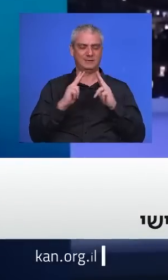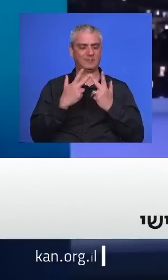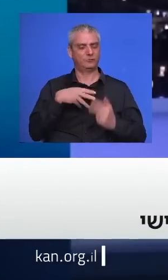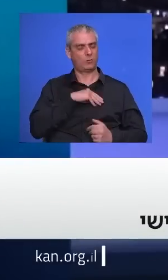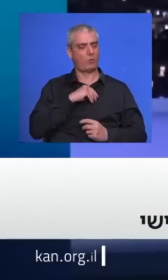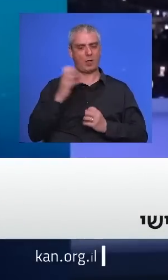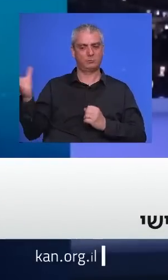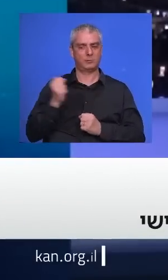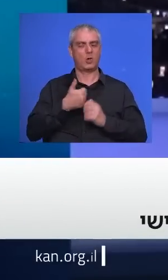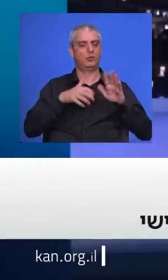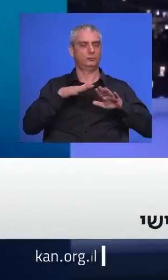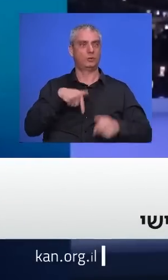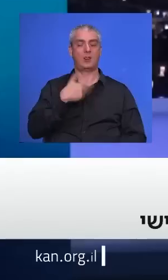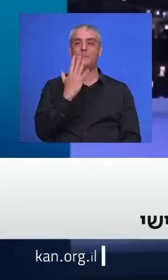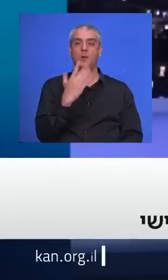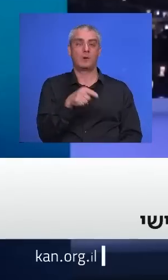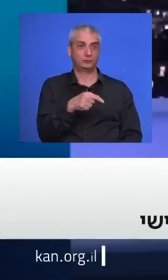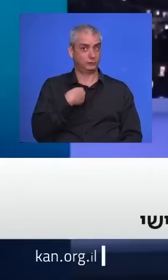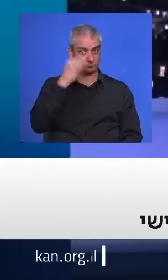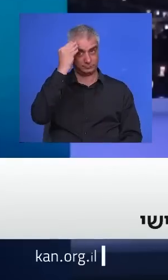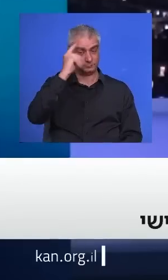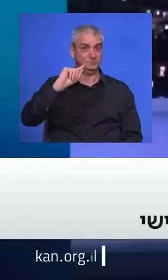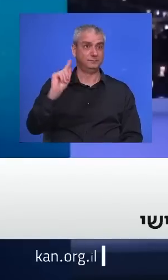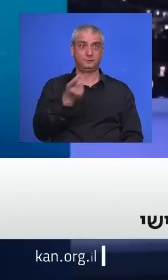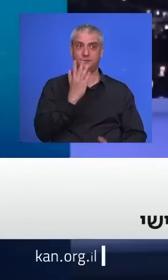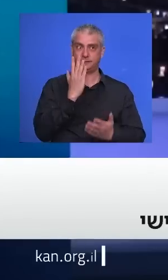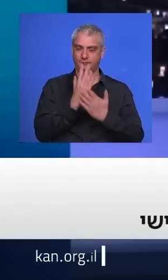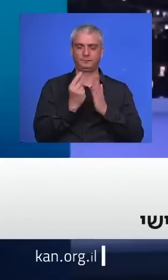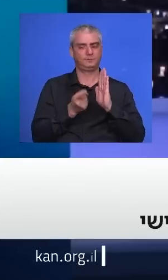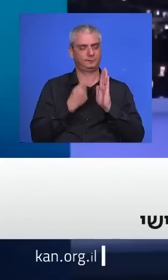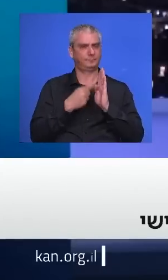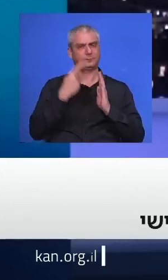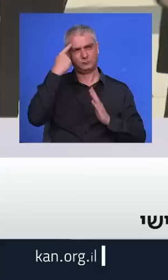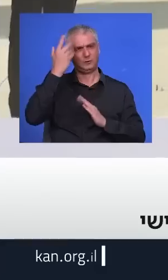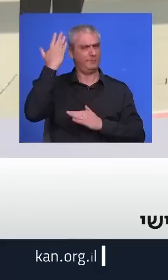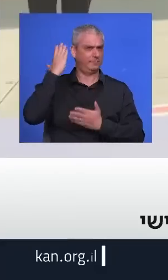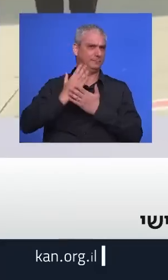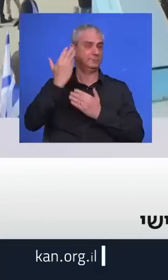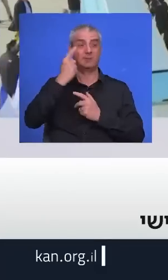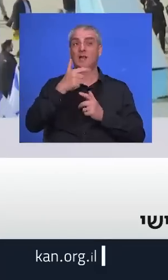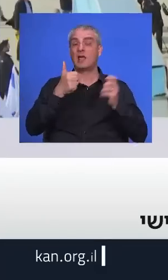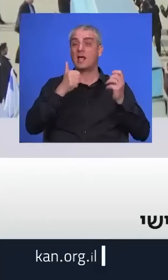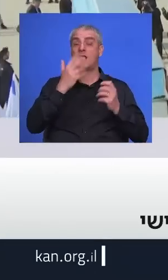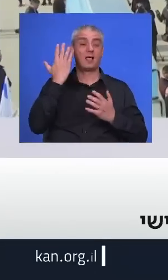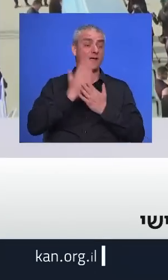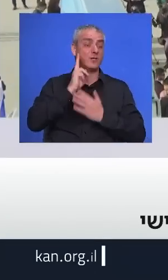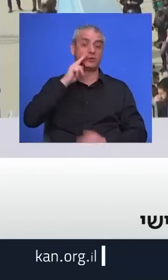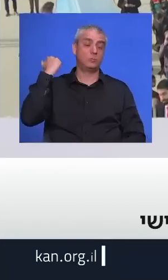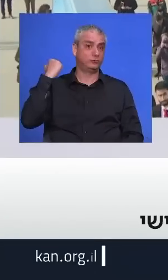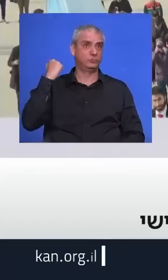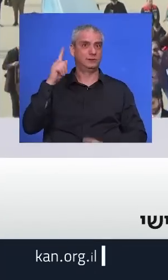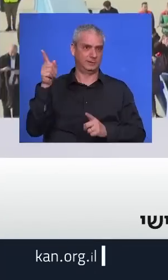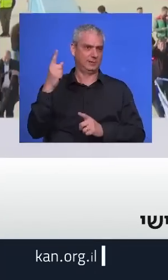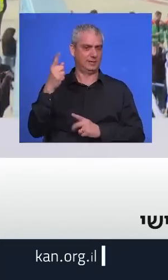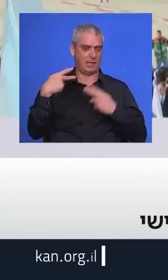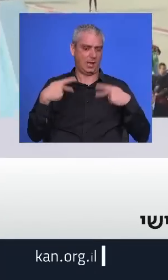את ראש הממשלה ביום חמישי. אני מזכיר לכולנו, כבר ימים רבים יודעים על הטיסה הזאת. אל על פתחה כבר ביום שישי, כי כנראה היא